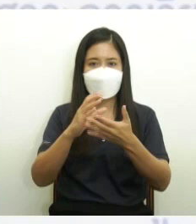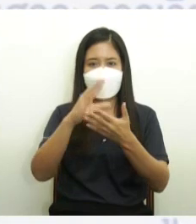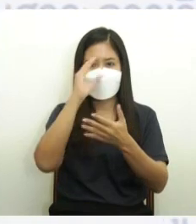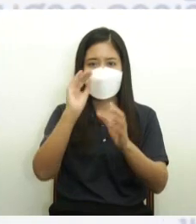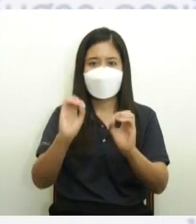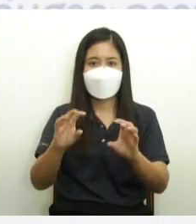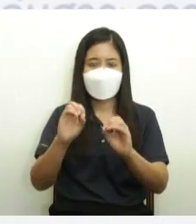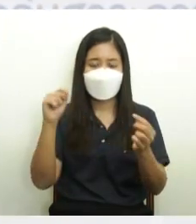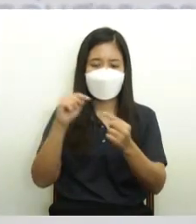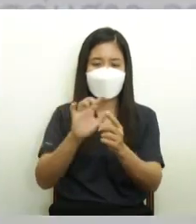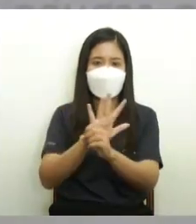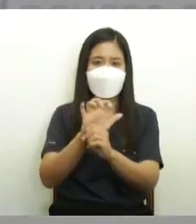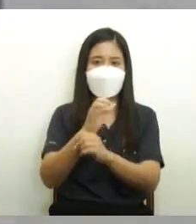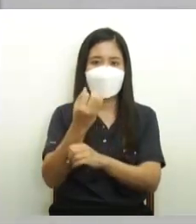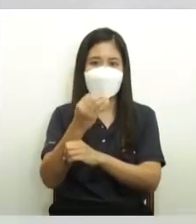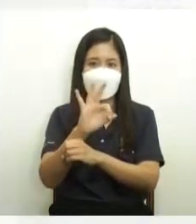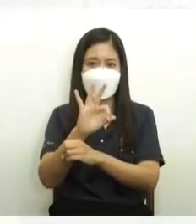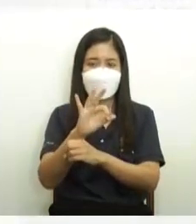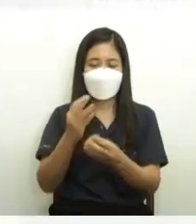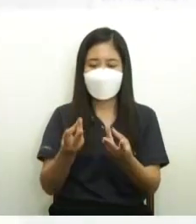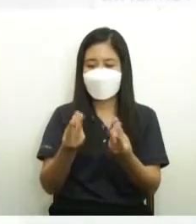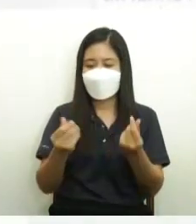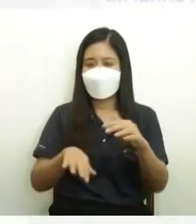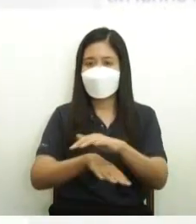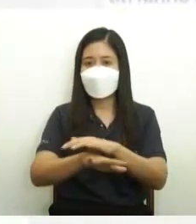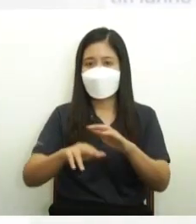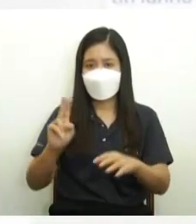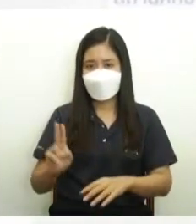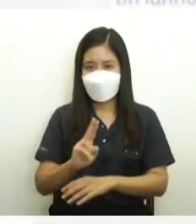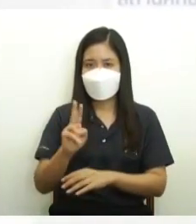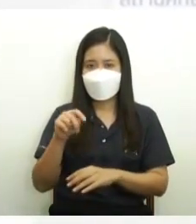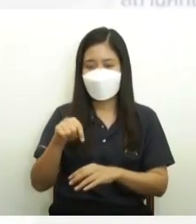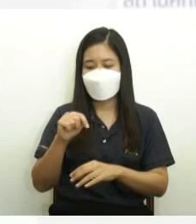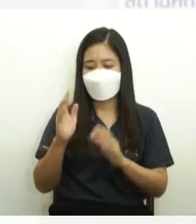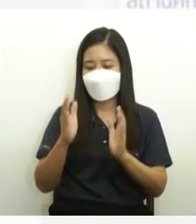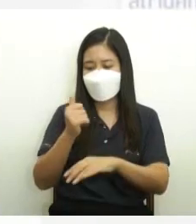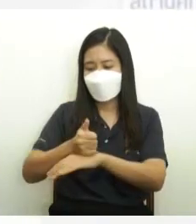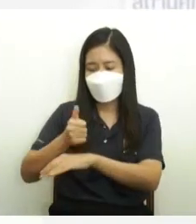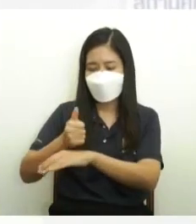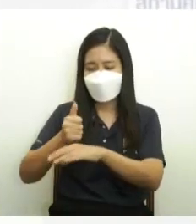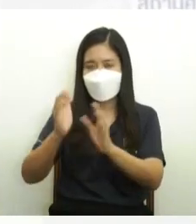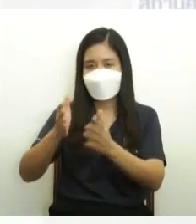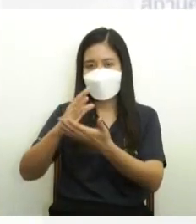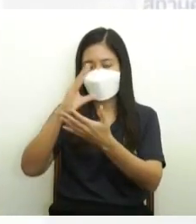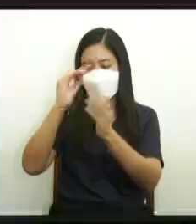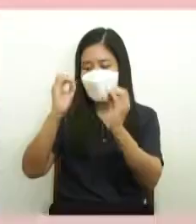การณ์โควิด-19 โดยใช้พื้นที่เป็นฐานของสถานศึกษาผู้บริหารสถานศึกษาและครู